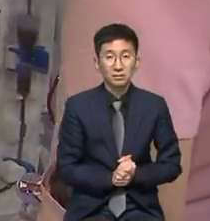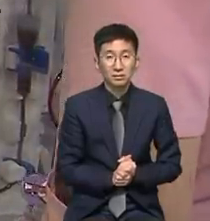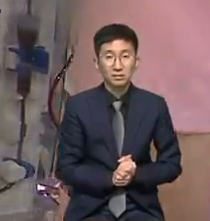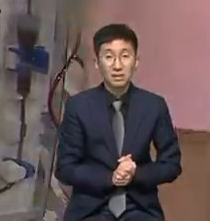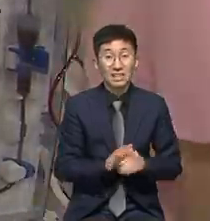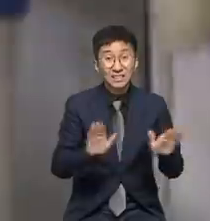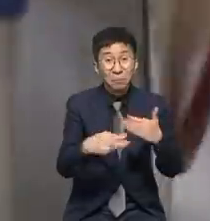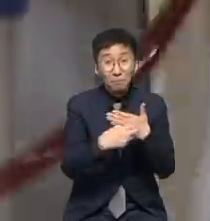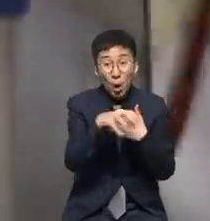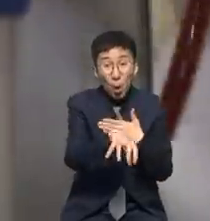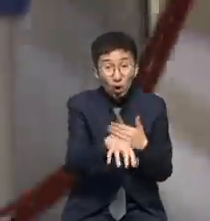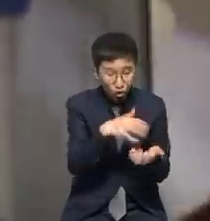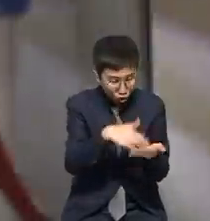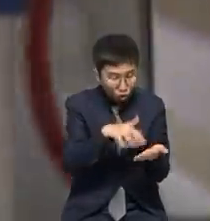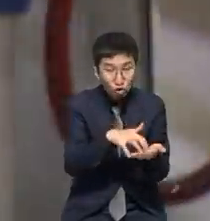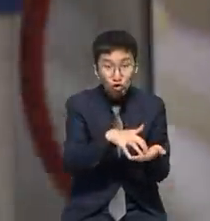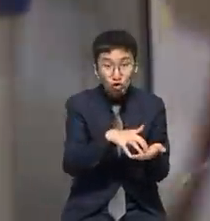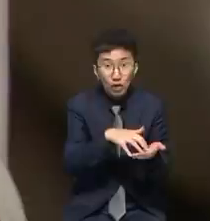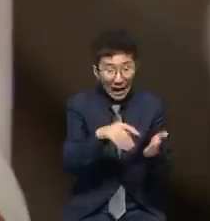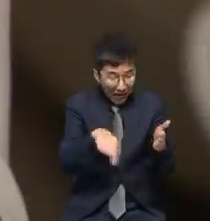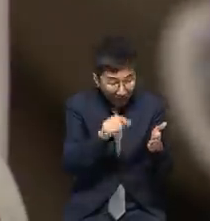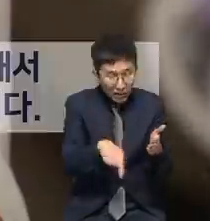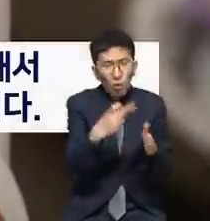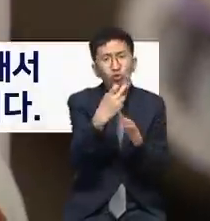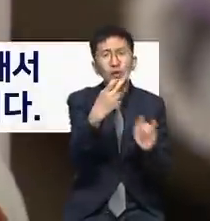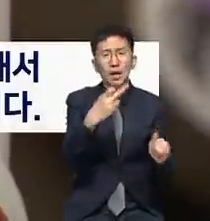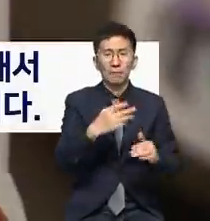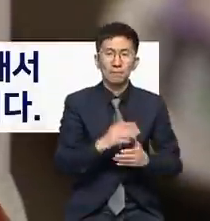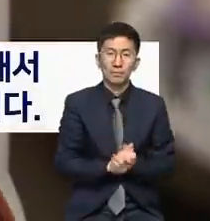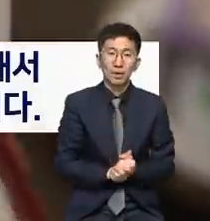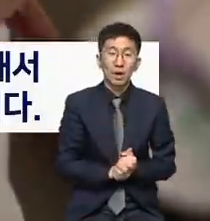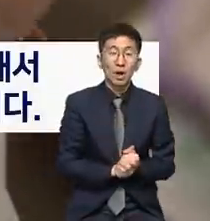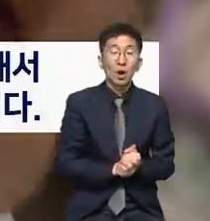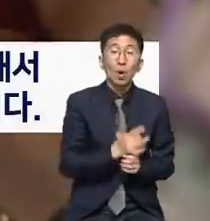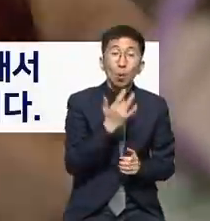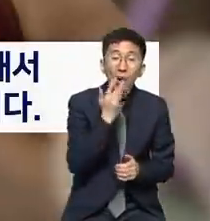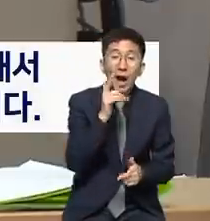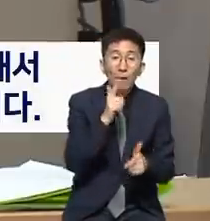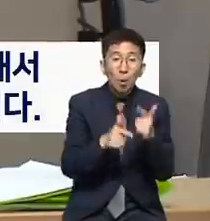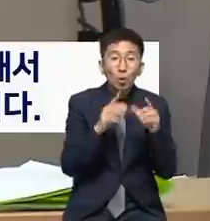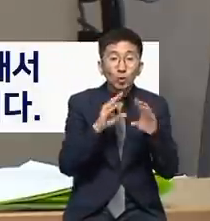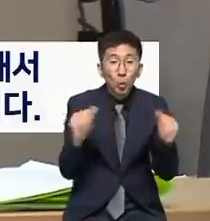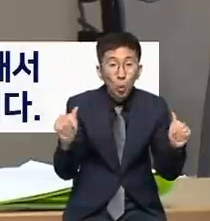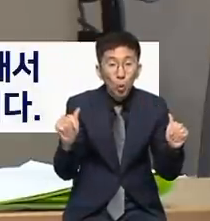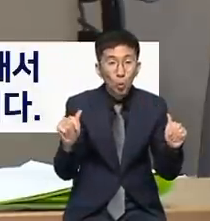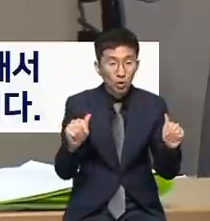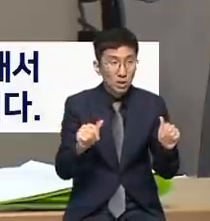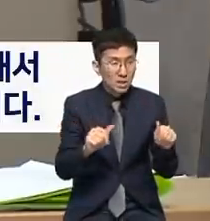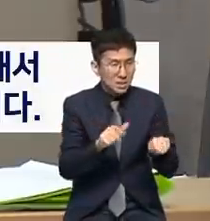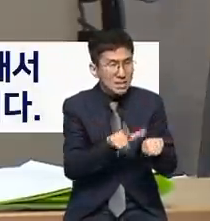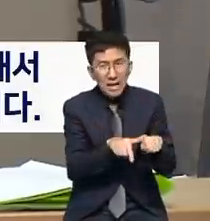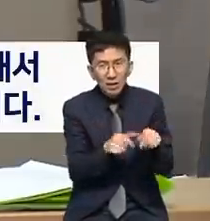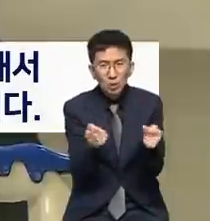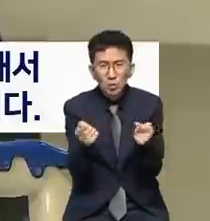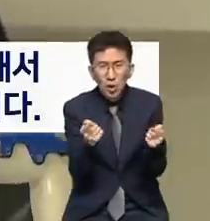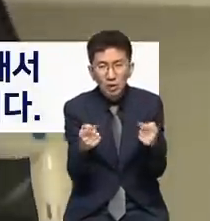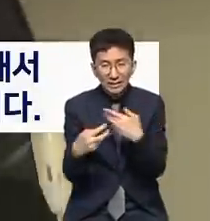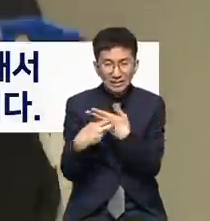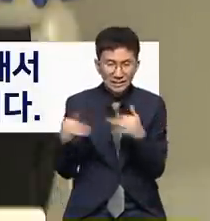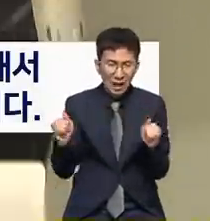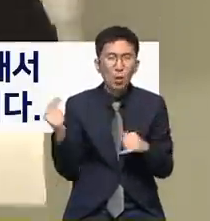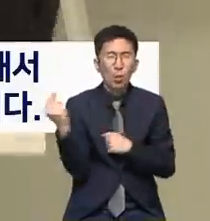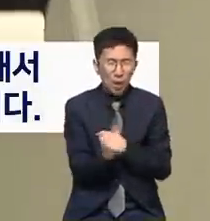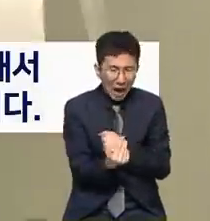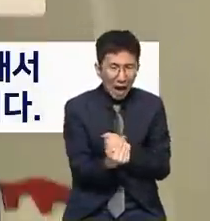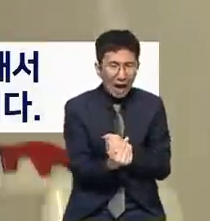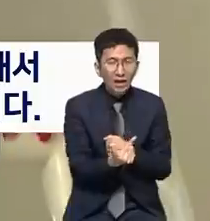이 병원에만 12명입니다. 화목토 오후부터 야간까지 따로 시간을 빼서 의료진들이 따로